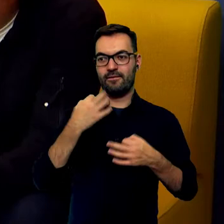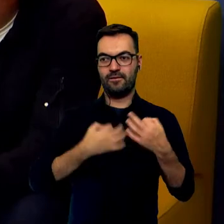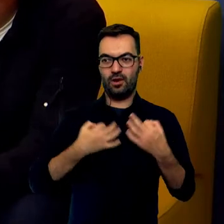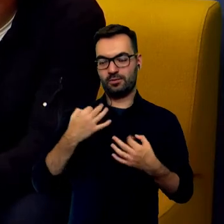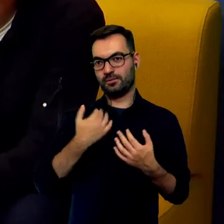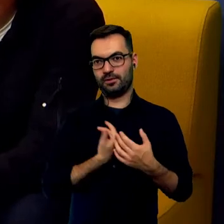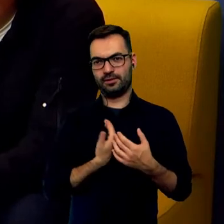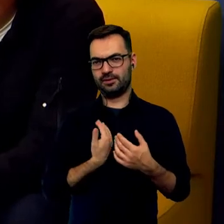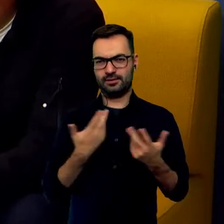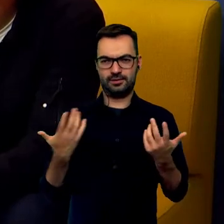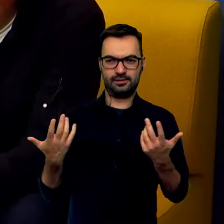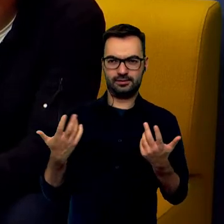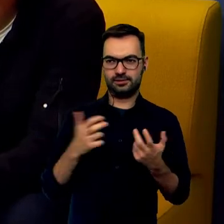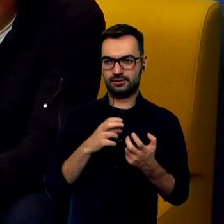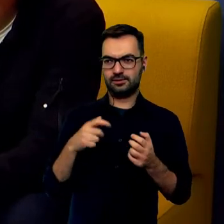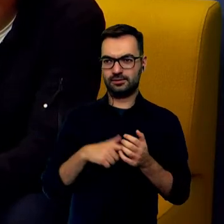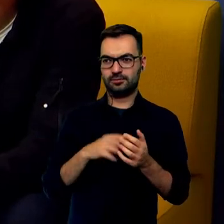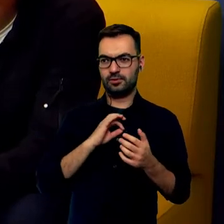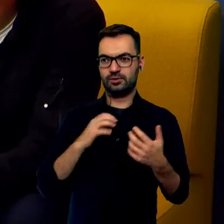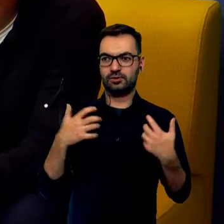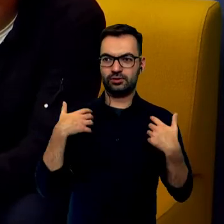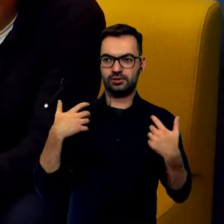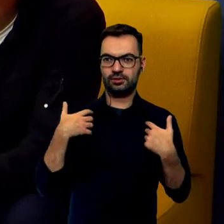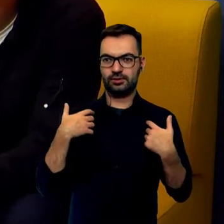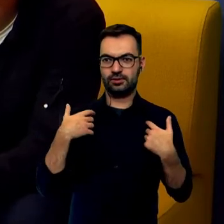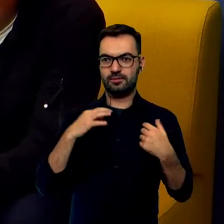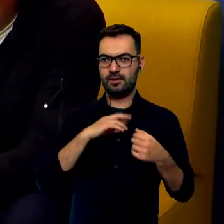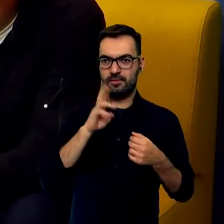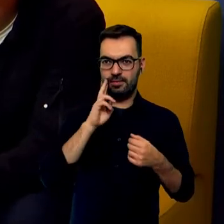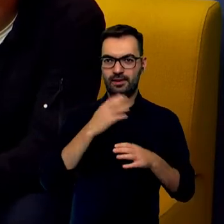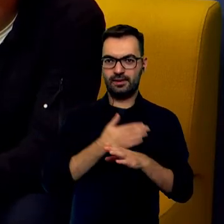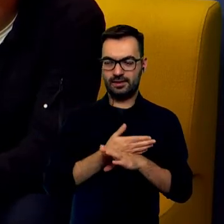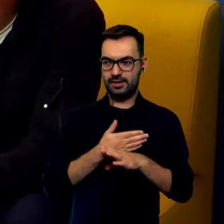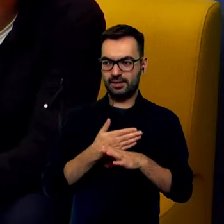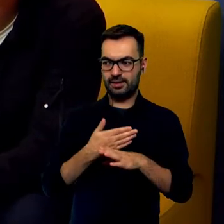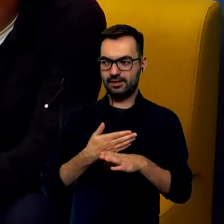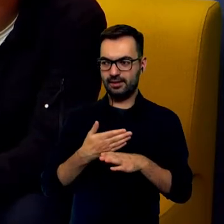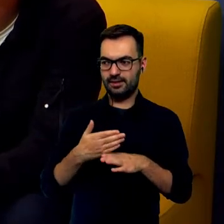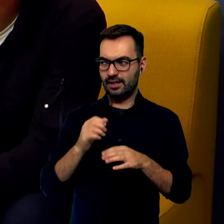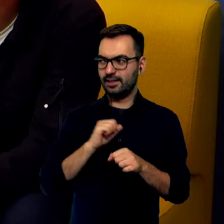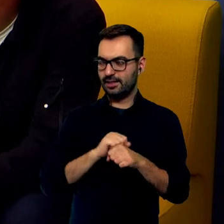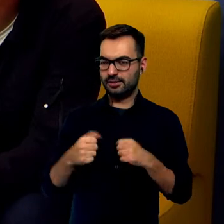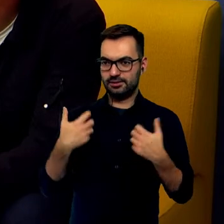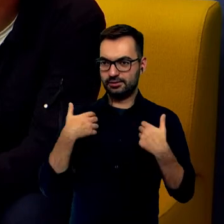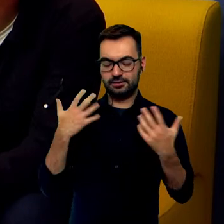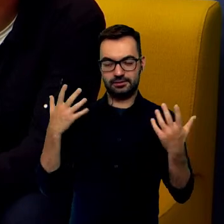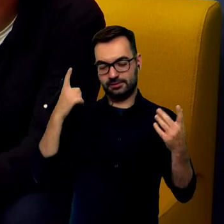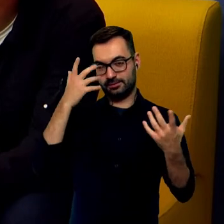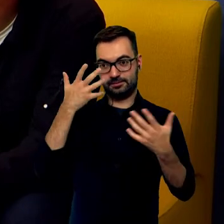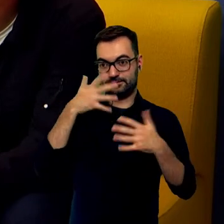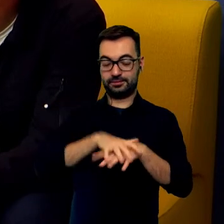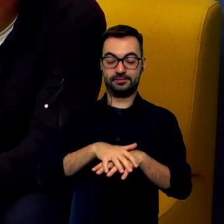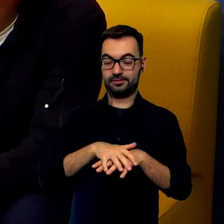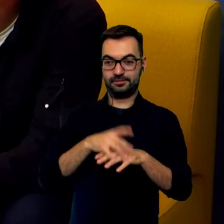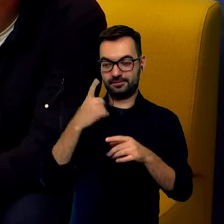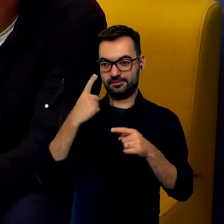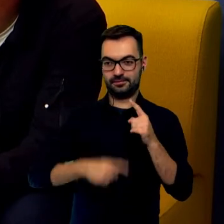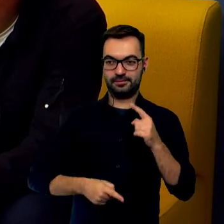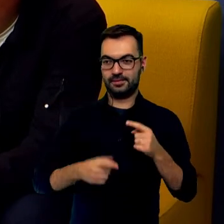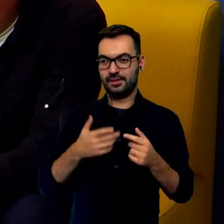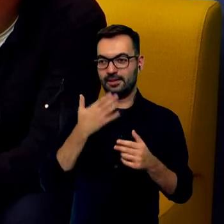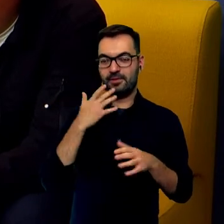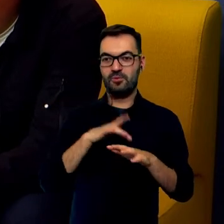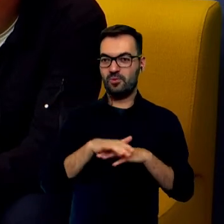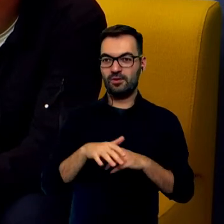wątpić w to, czy w moim życiu realnym moja mama nadal istnieje. I to są takie paradoksy, na które się